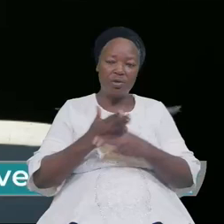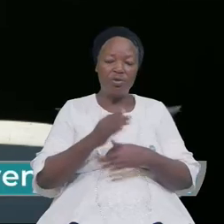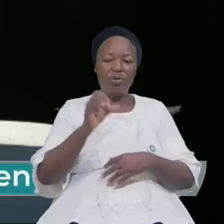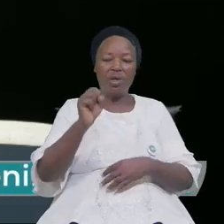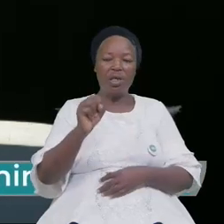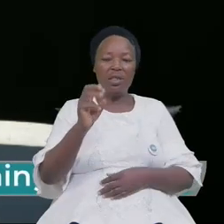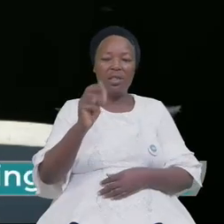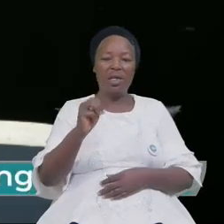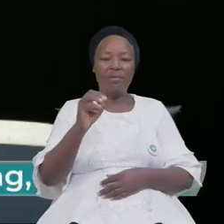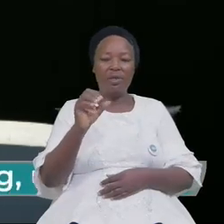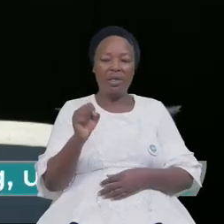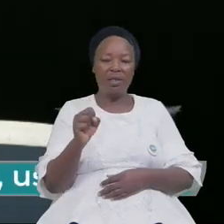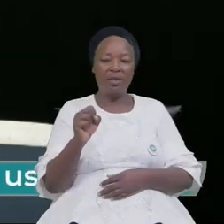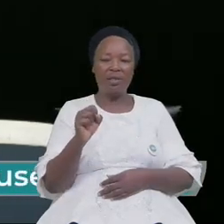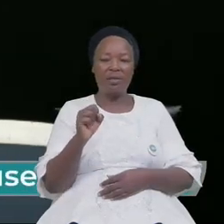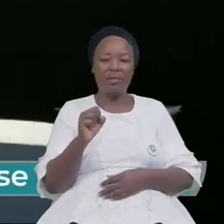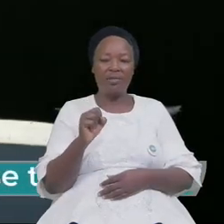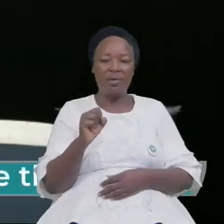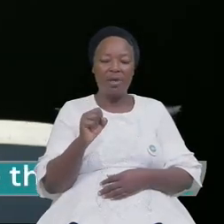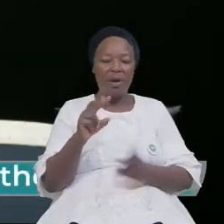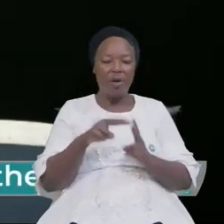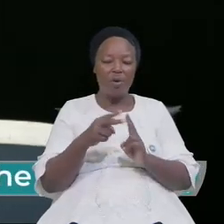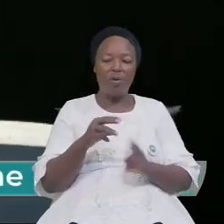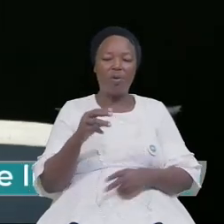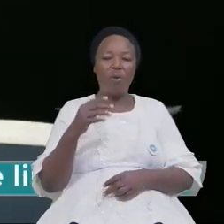domicile. Par